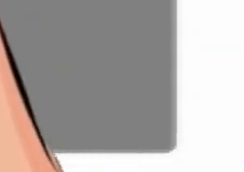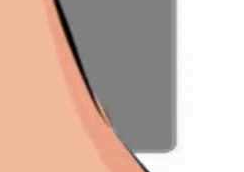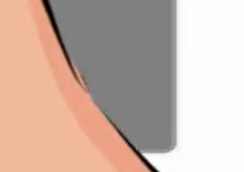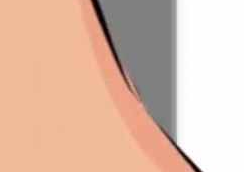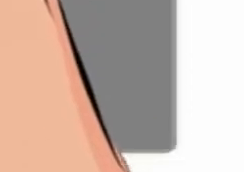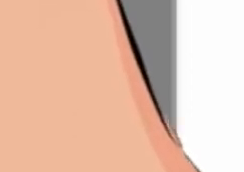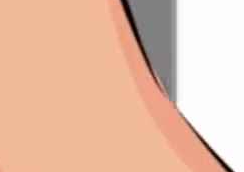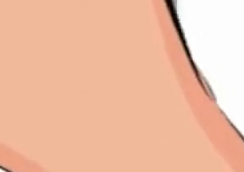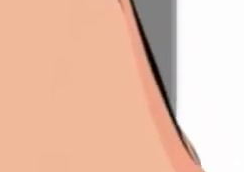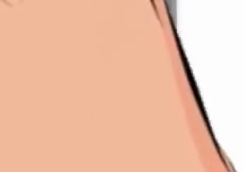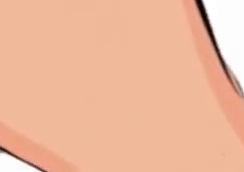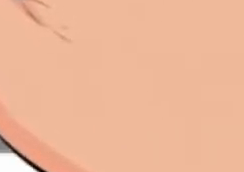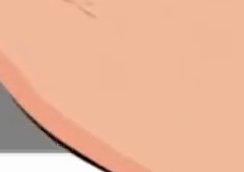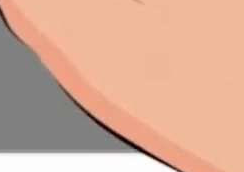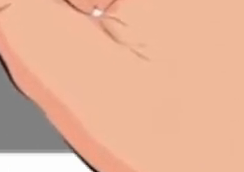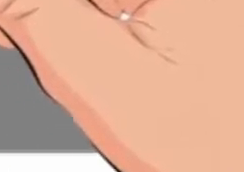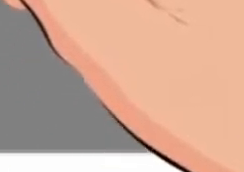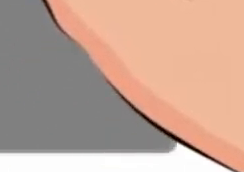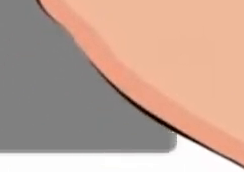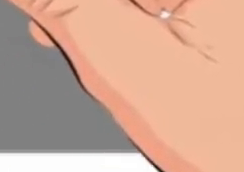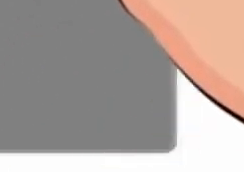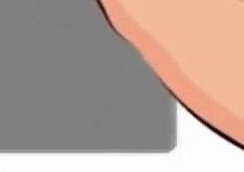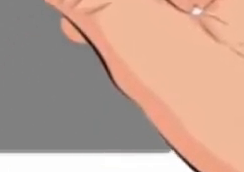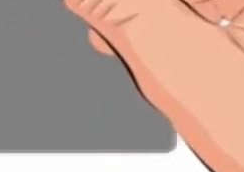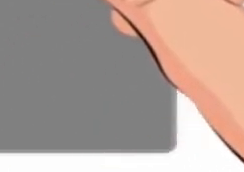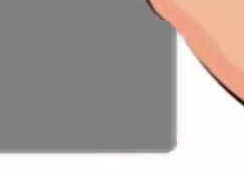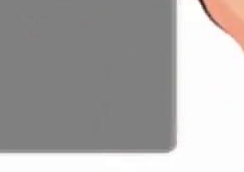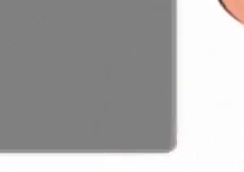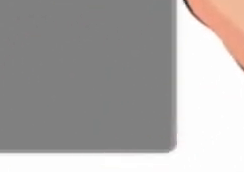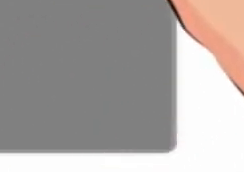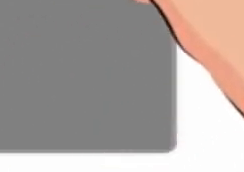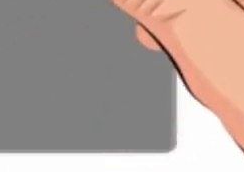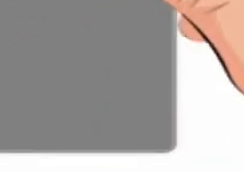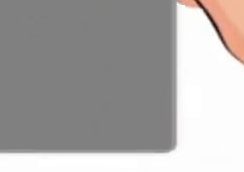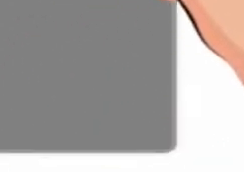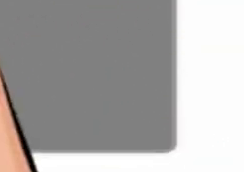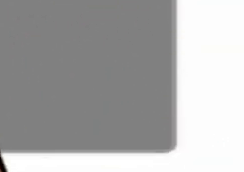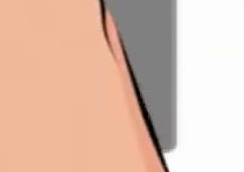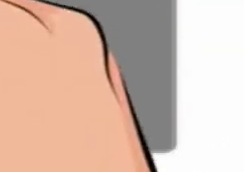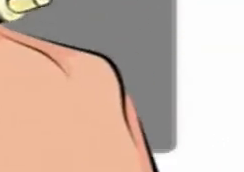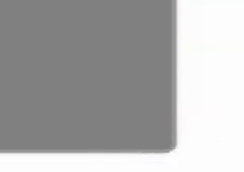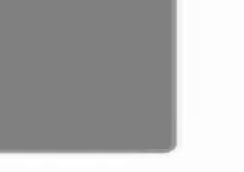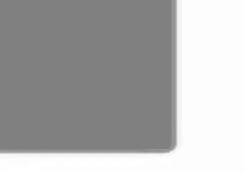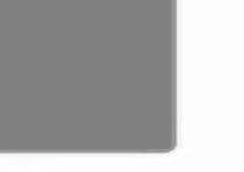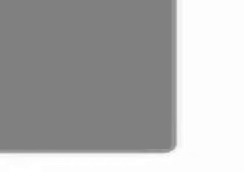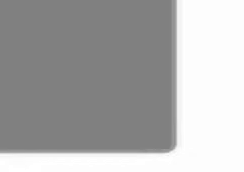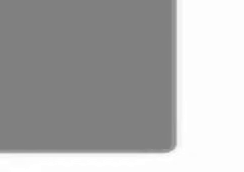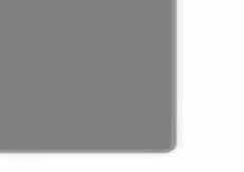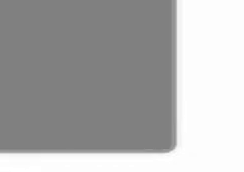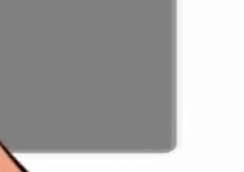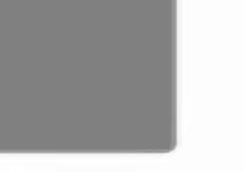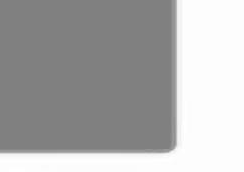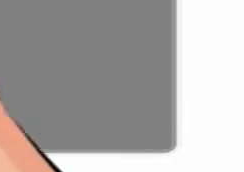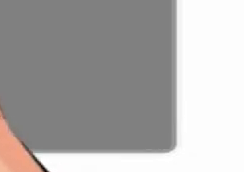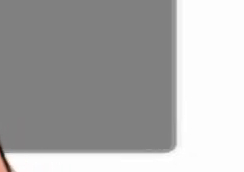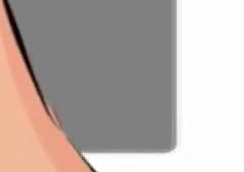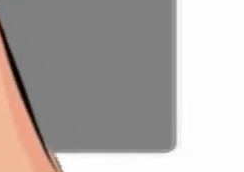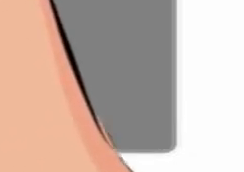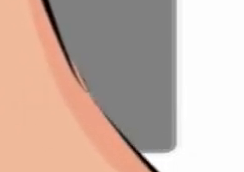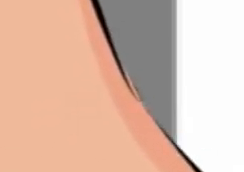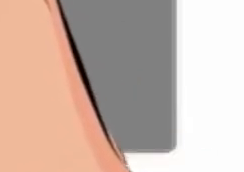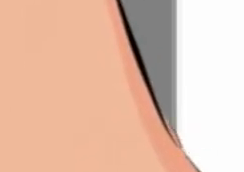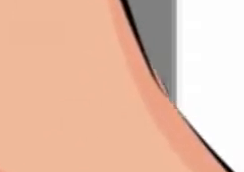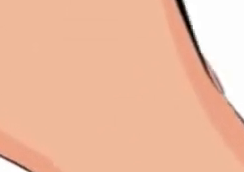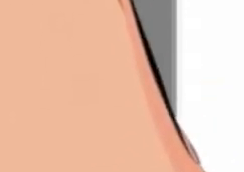wanaopata mshahara wa 100,000 wakihitajika kulipa shilingi 6,000 kwa mpango huo wa pesheni. Kwa upande mwingine, ikiwa